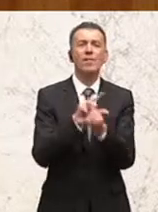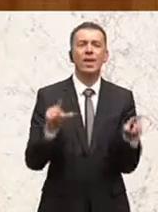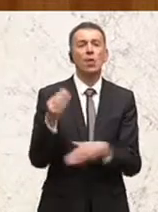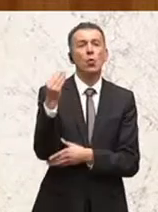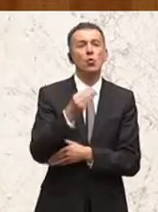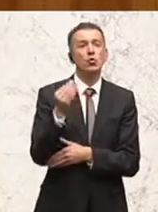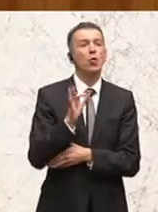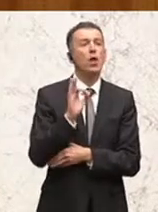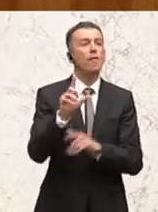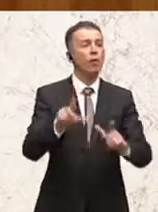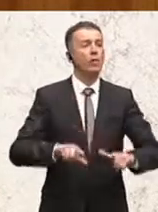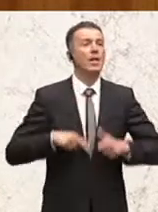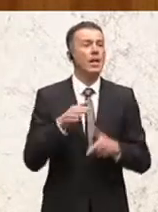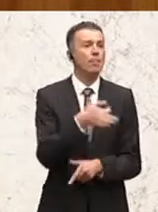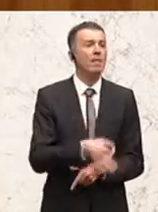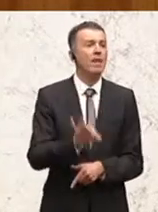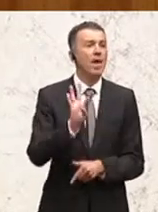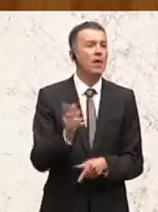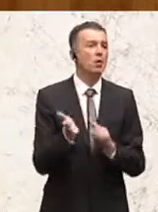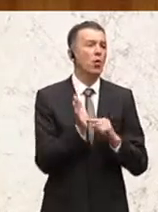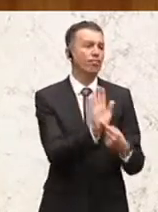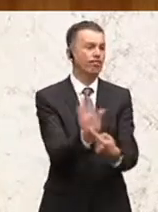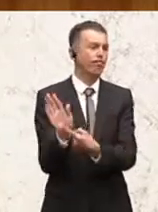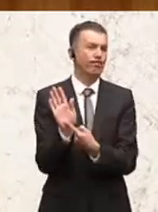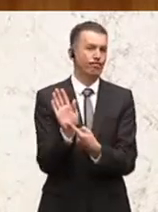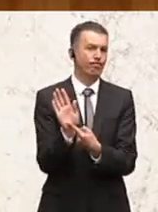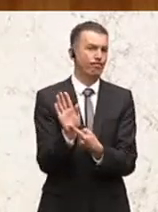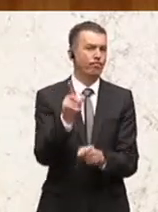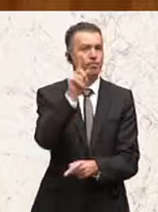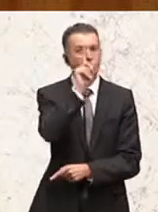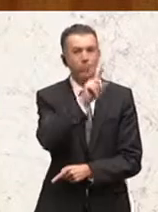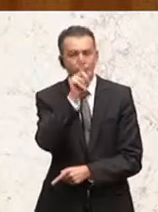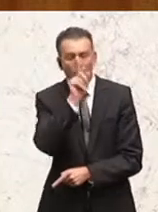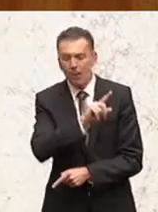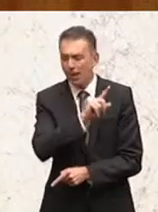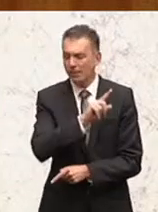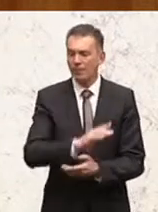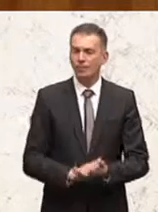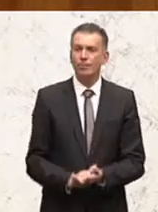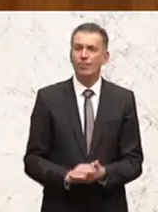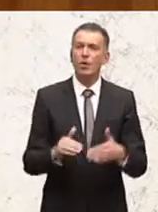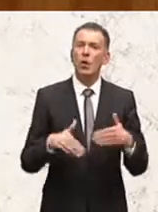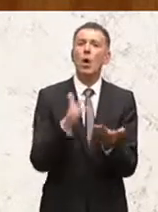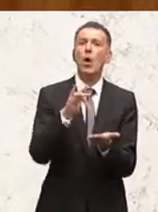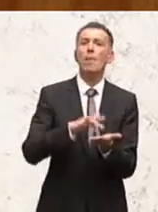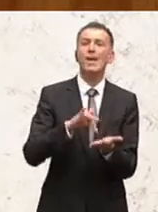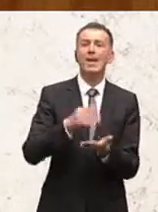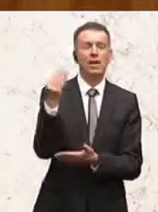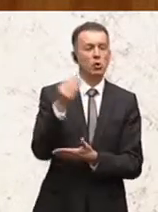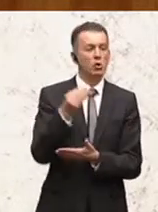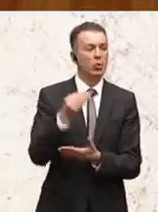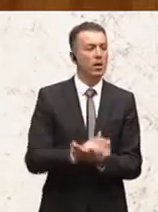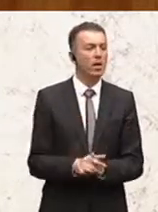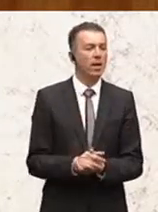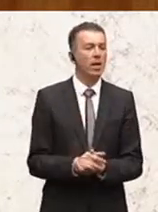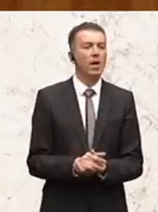Leben hat das sehr schön gezeigt. Man hat versucht, eine neue Mittelschule mit